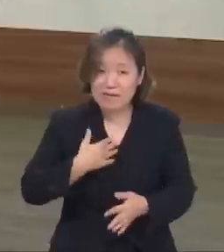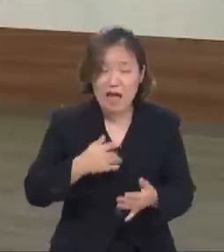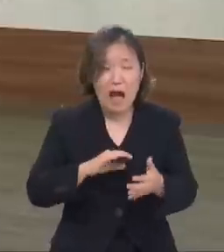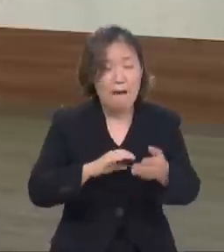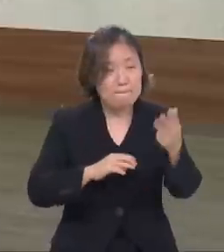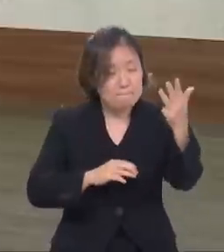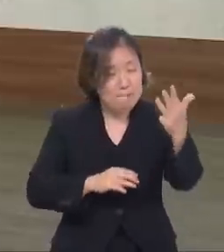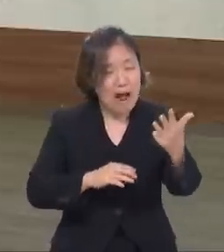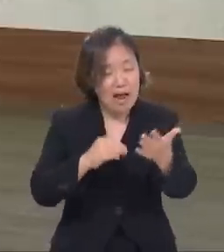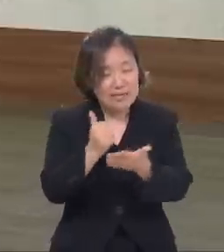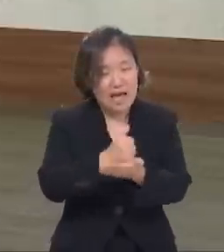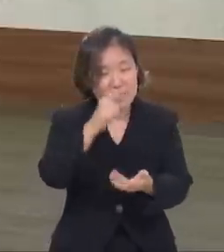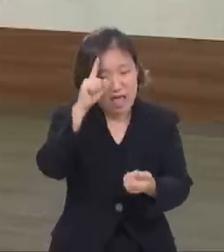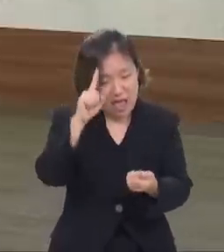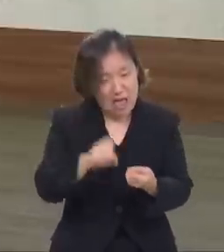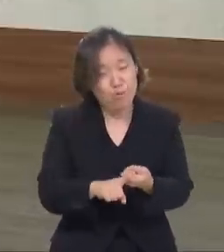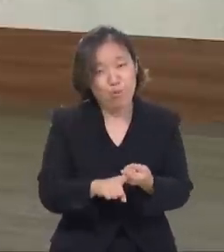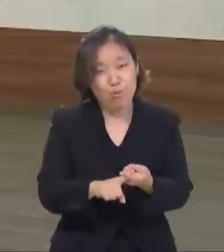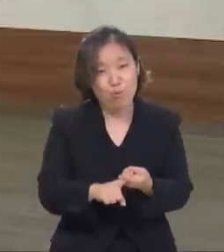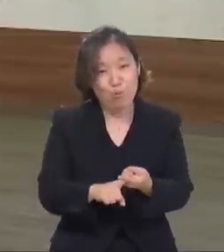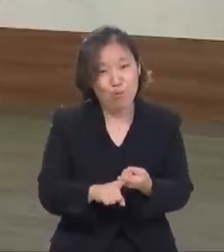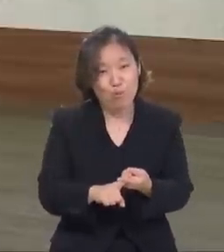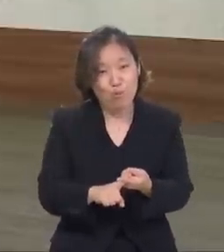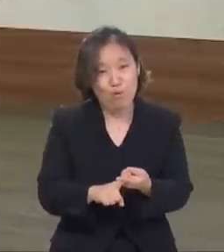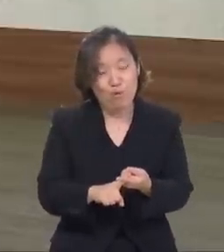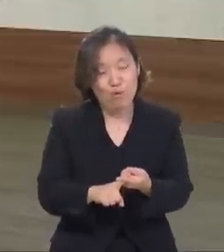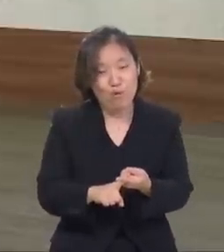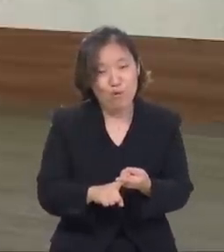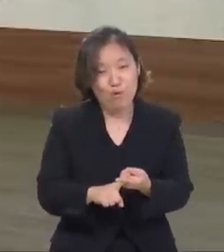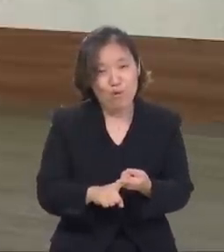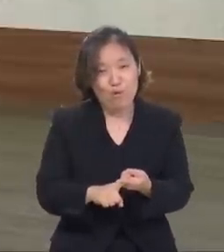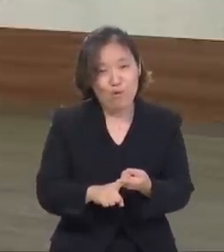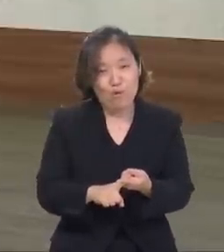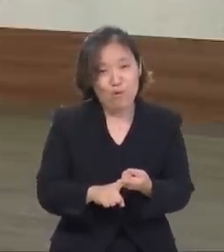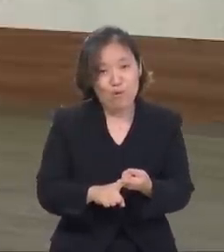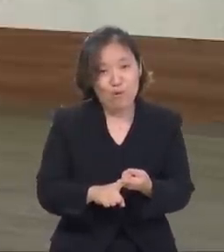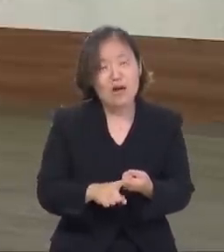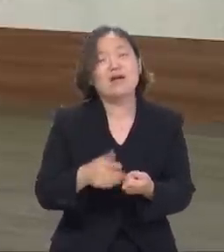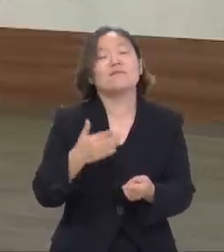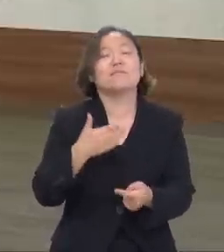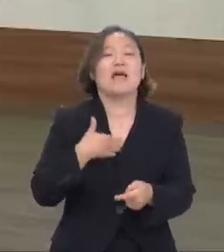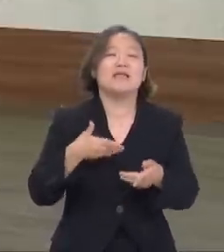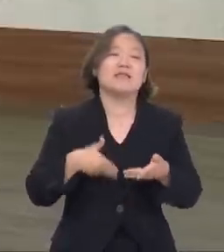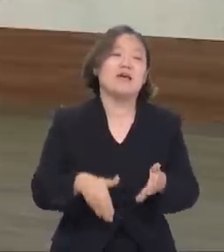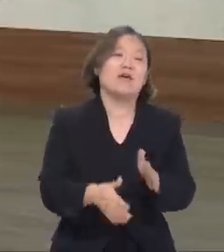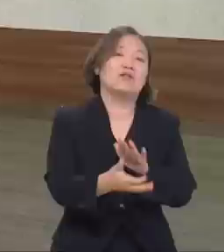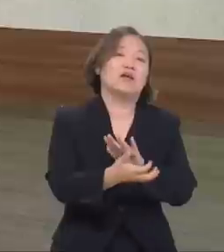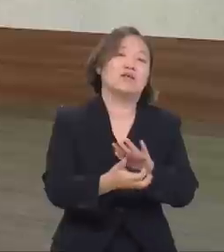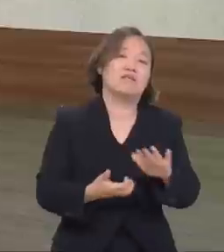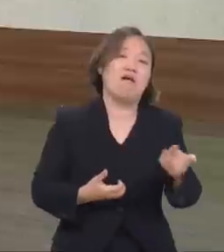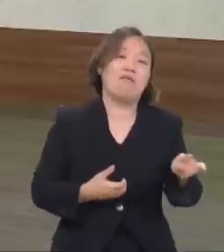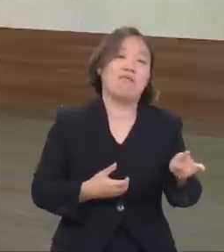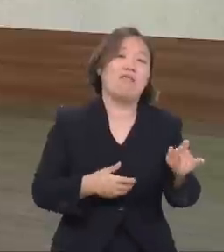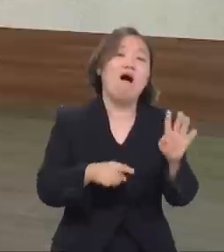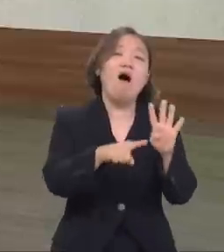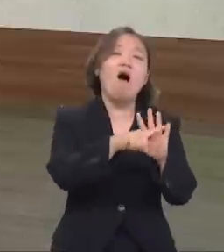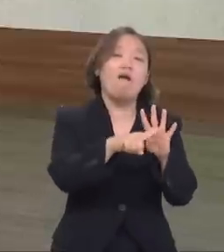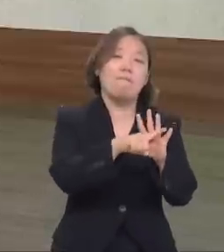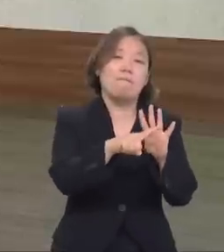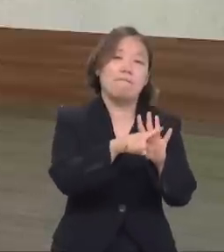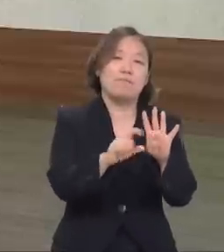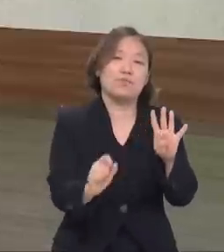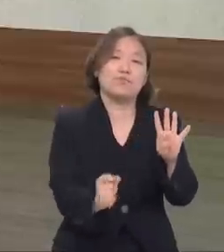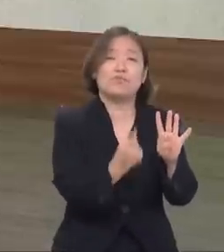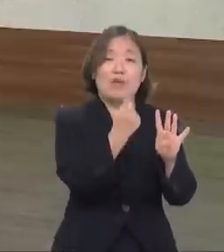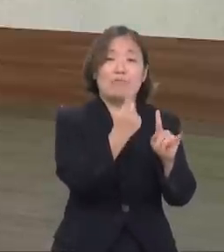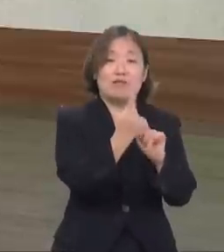타고난 팔자는 내 전생에 지었던 내가 지은 업의 인연이고 이번 생 내 노력에 의해서 이번 생